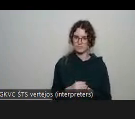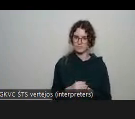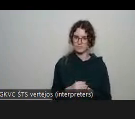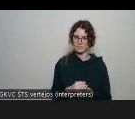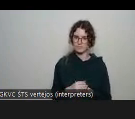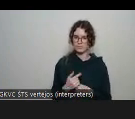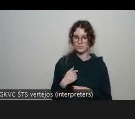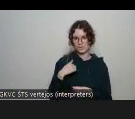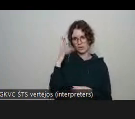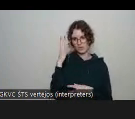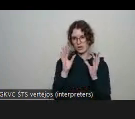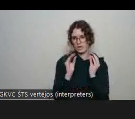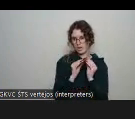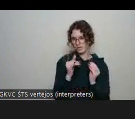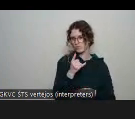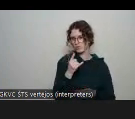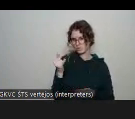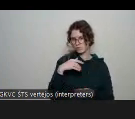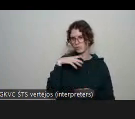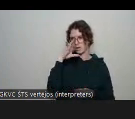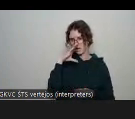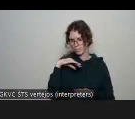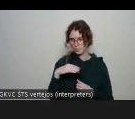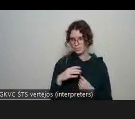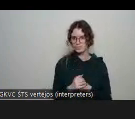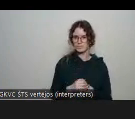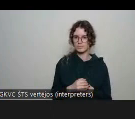Manau, 10 minučių pakaks.